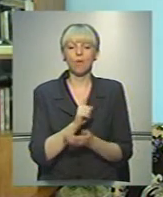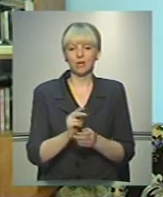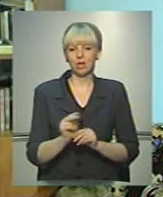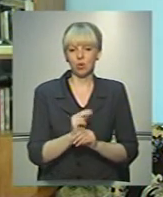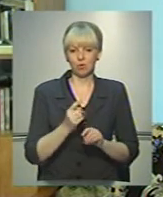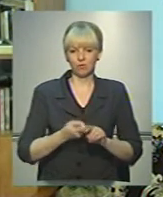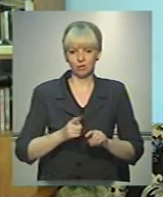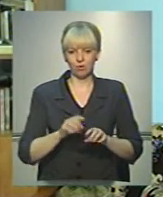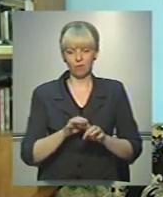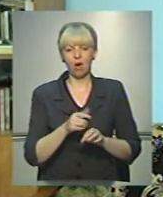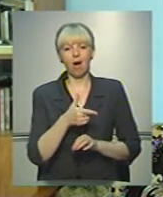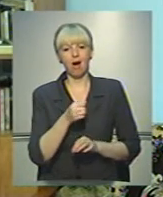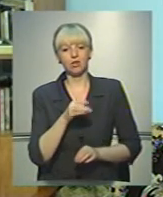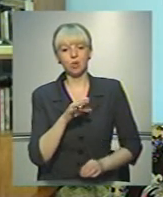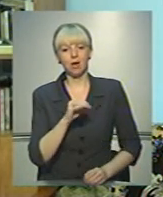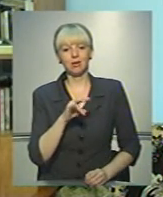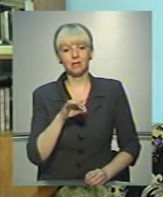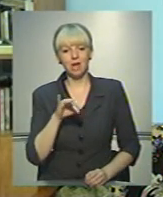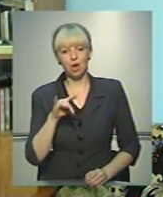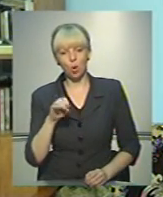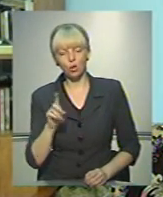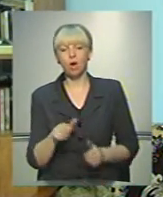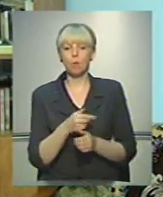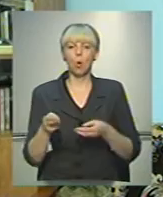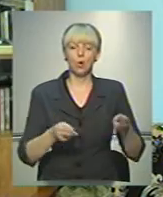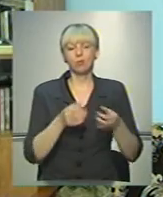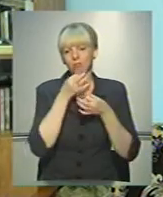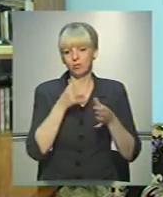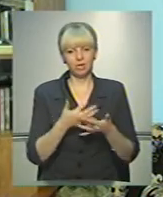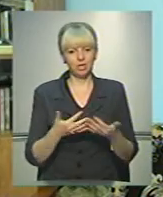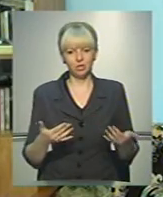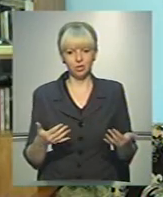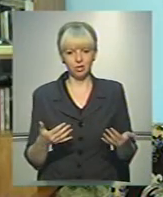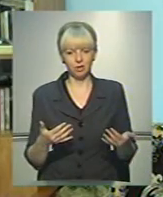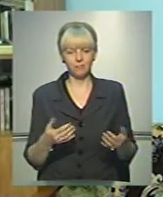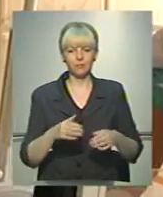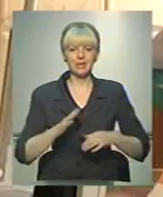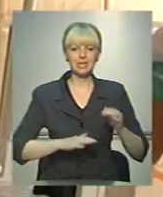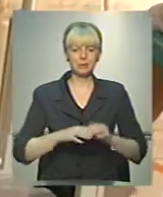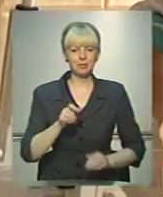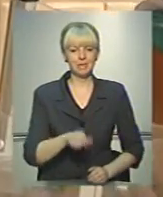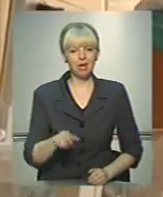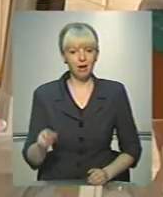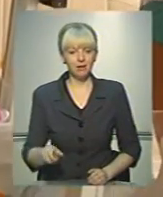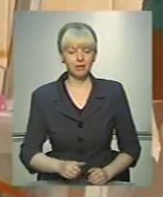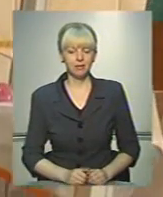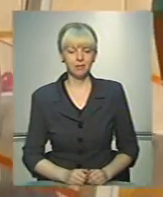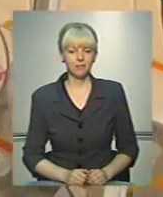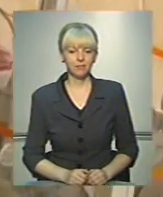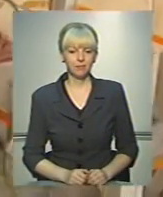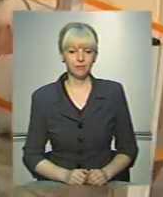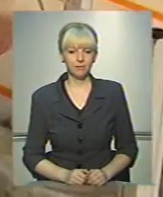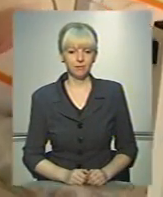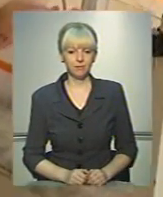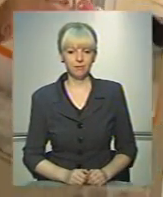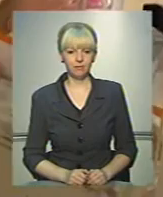лікувати цю патологію. Чи гастроентеролог, чи хірург, чи будь-який інший спеціаліст. Петро Голопапа, Ольга